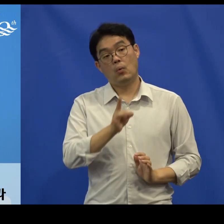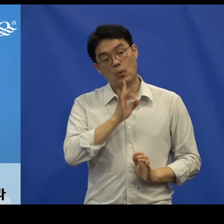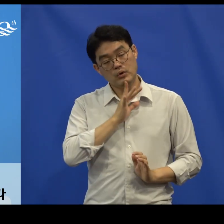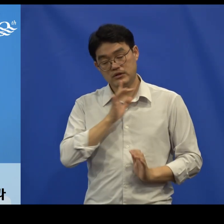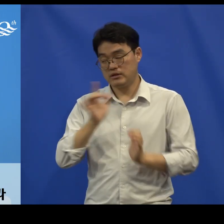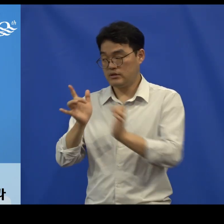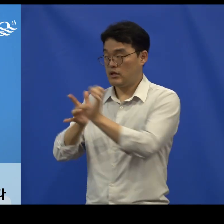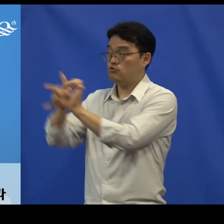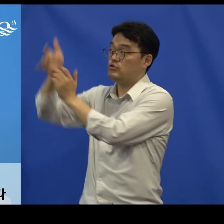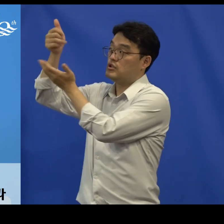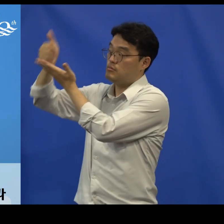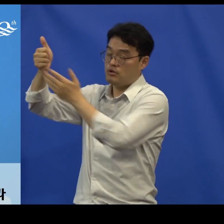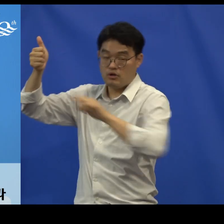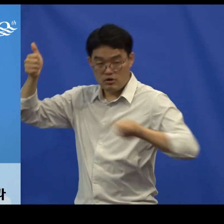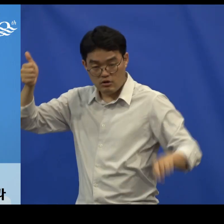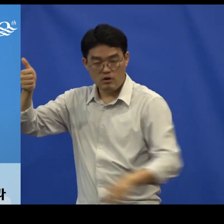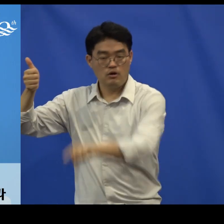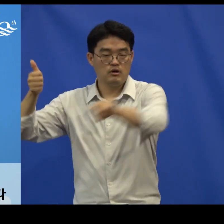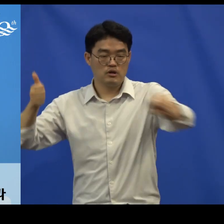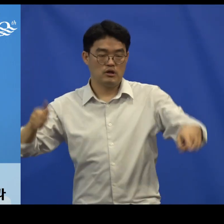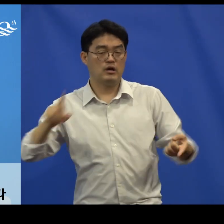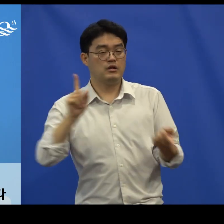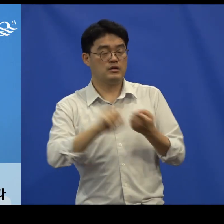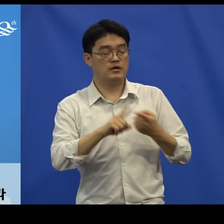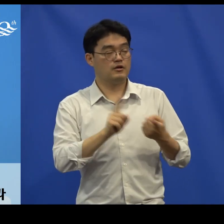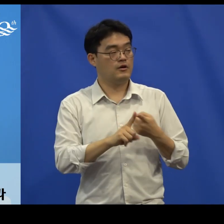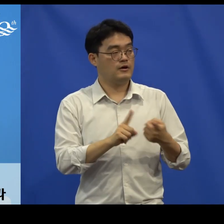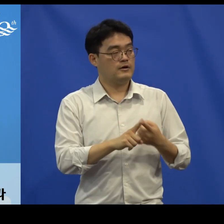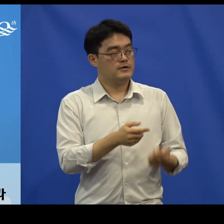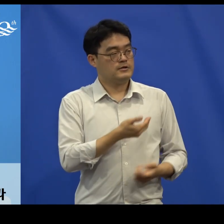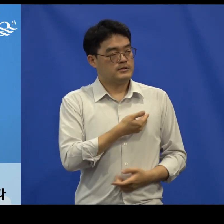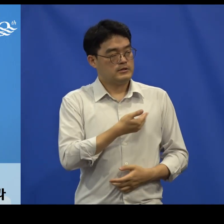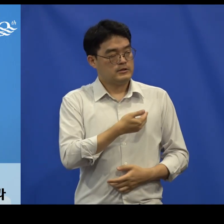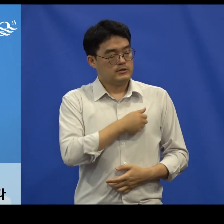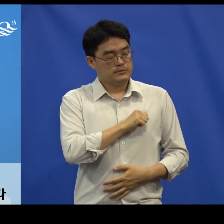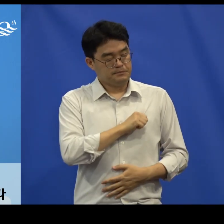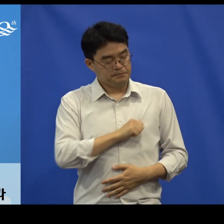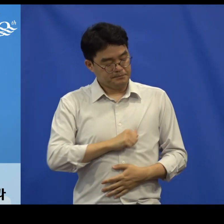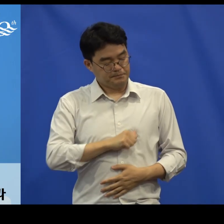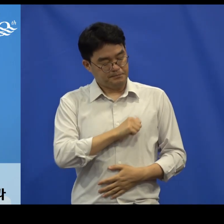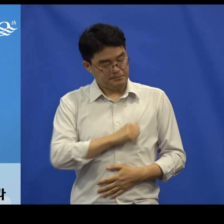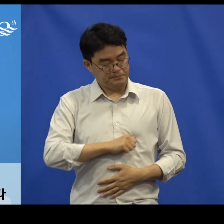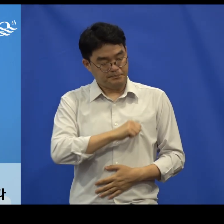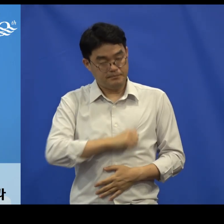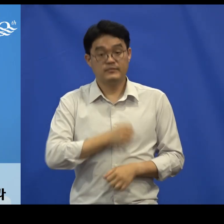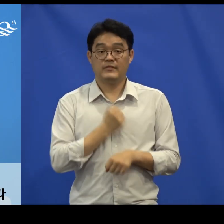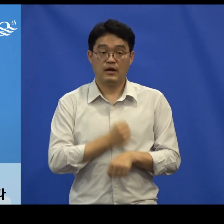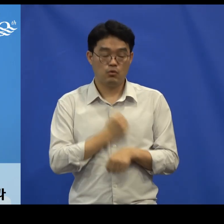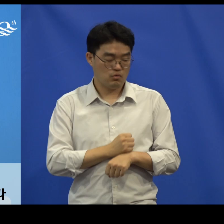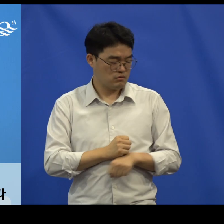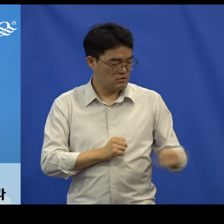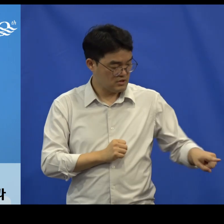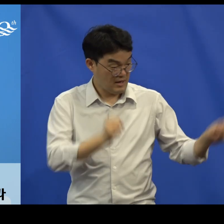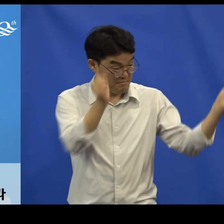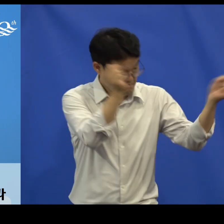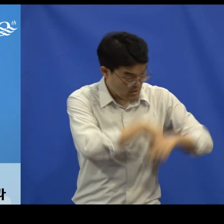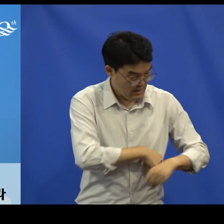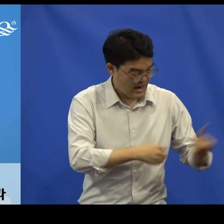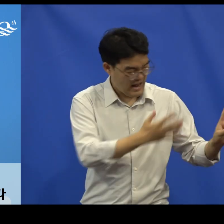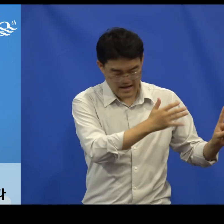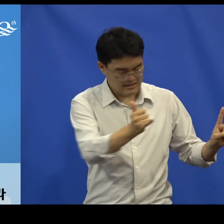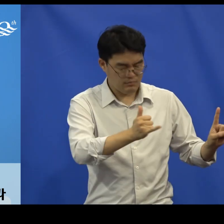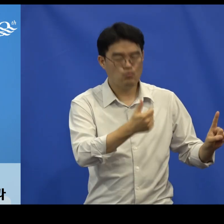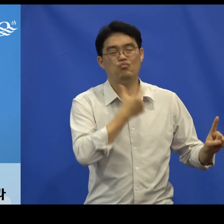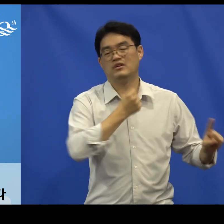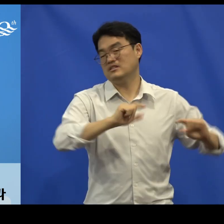주께서는 너희를 대하여 오래 참으사 아무도 멸망하지 아니하고 다 회개하기에 이르기를 원하시느니라.